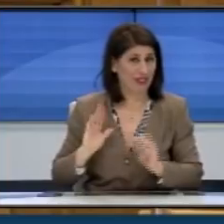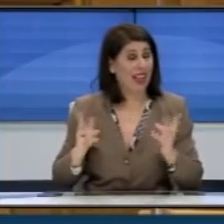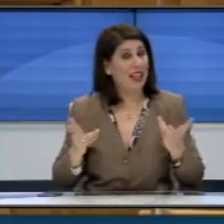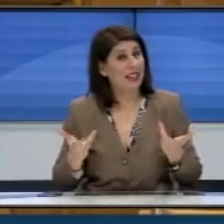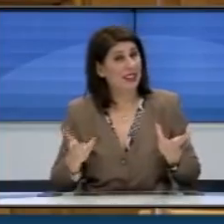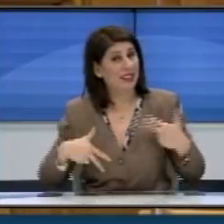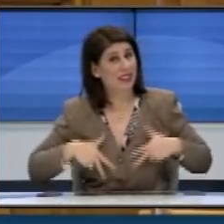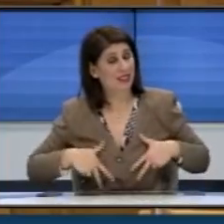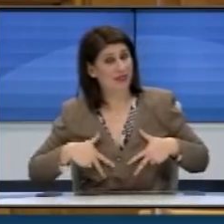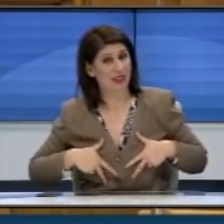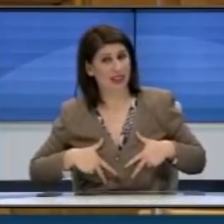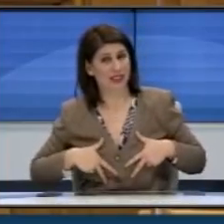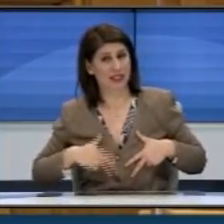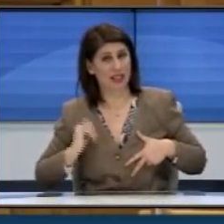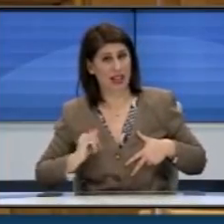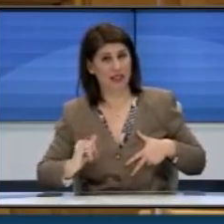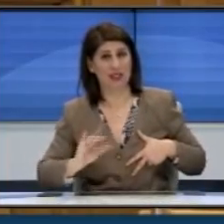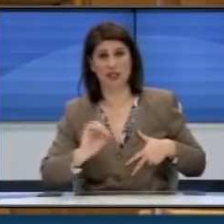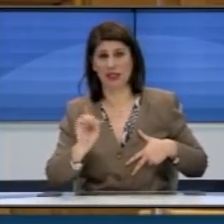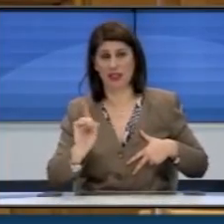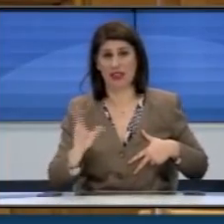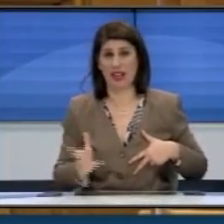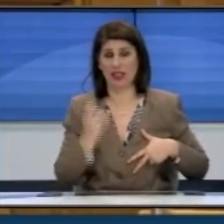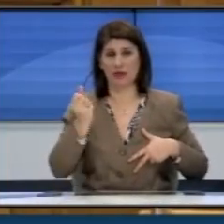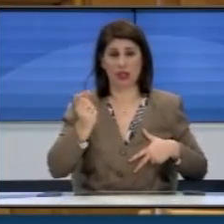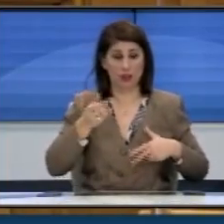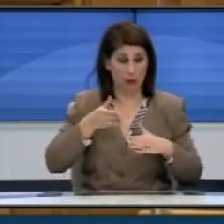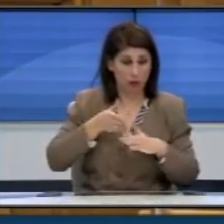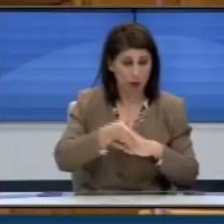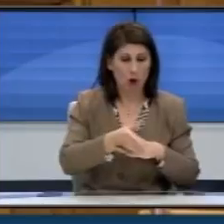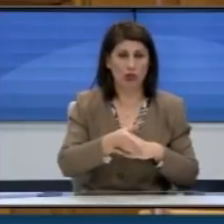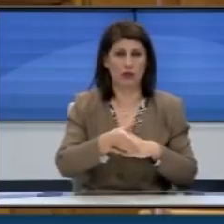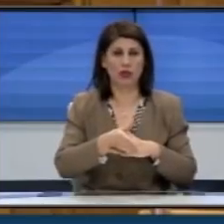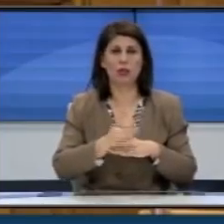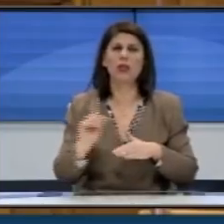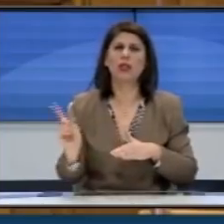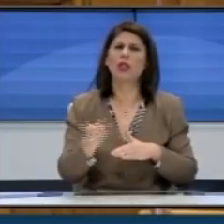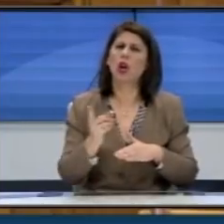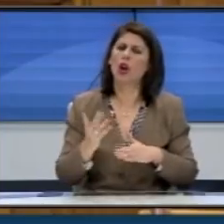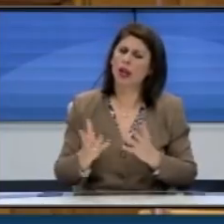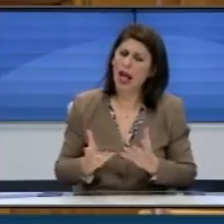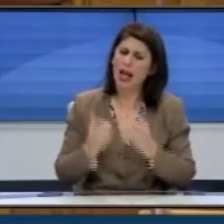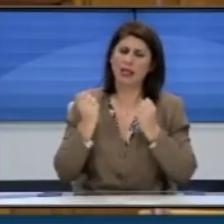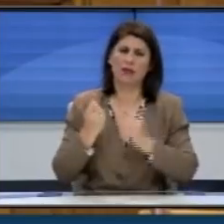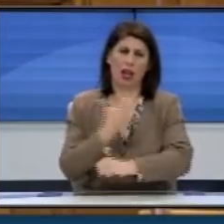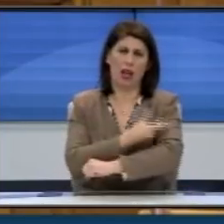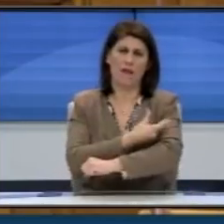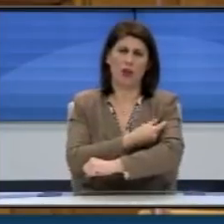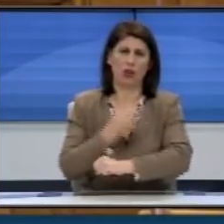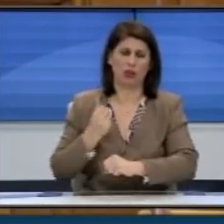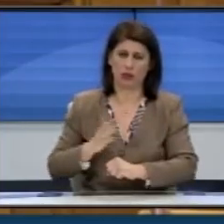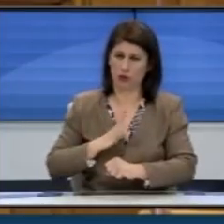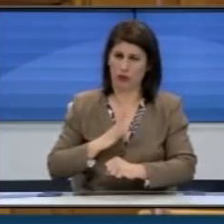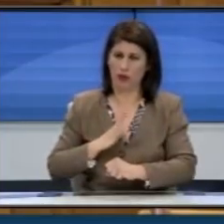η κυβέρνησή σας καθυστερεί και δεν εξασφαλίζει την πρόσβαση σε όλα τα ασφαλή εμβόλια για τον